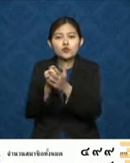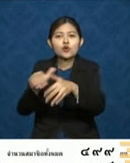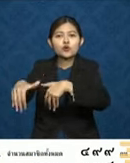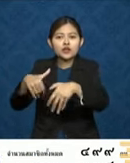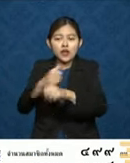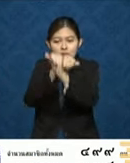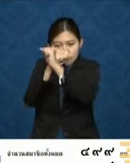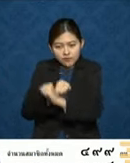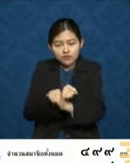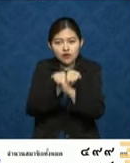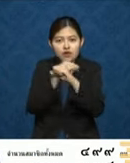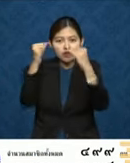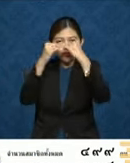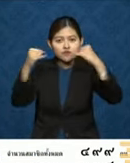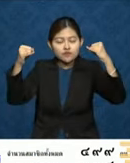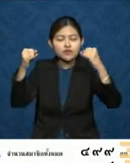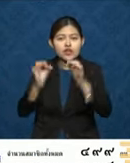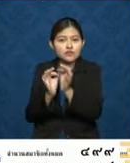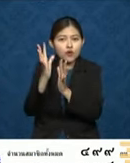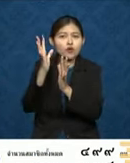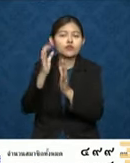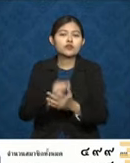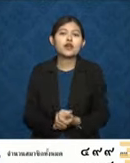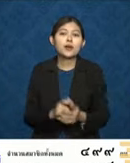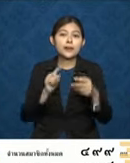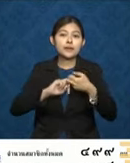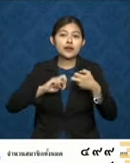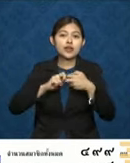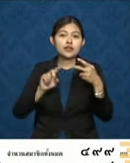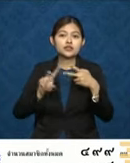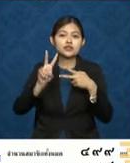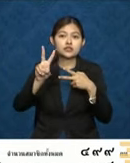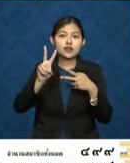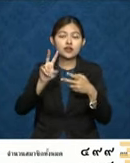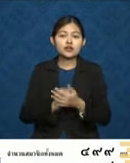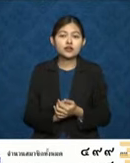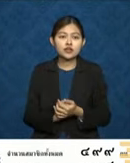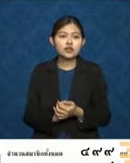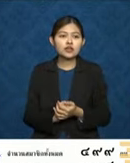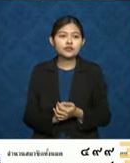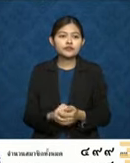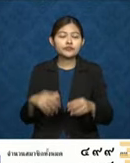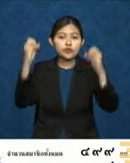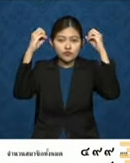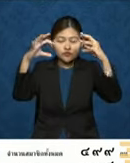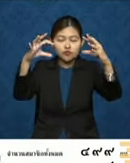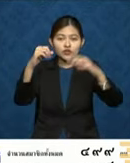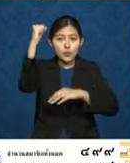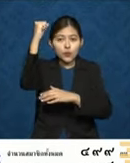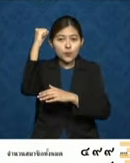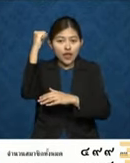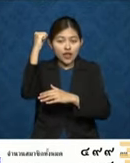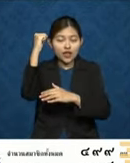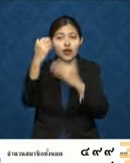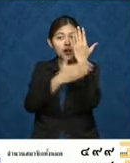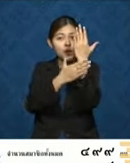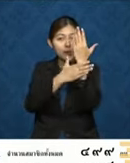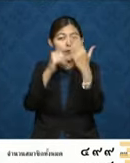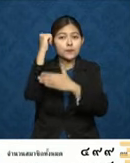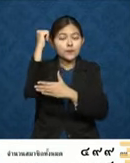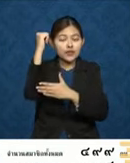ที่จะเกิดขึ้นในอนาคตนะครับปัญหาสุดท้ายครับท่านประธานคือเรื่องไฟถนนและไฟป้ายรถเมล์สาธารณะดับภาพด้านซ้ายมือครับ